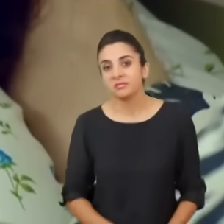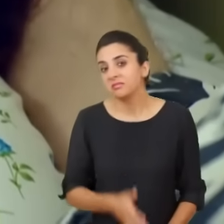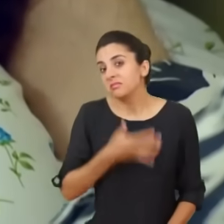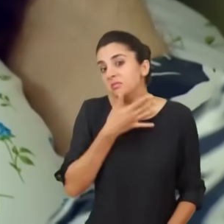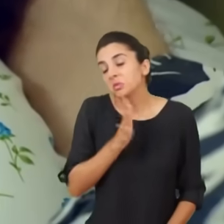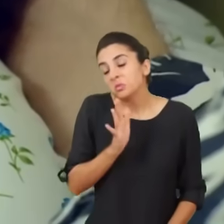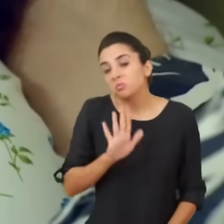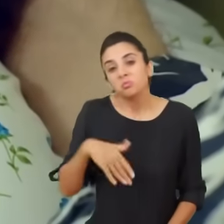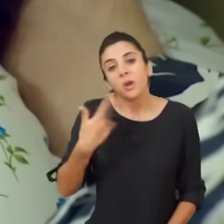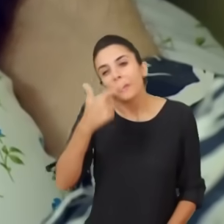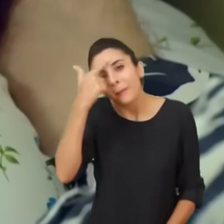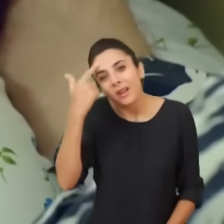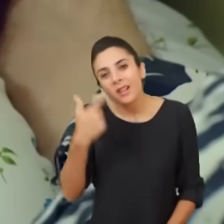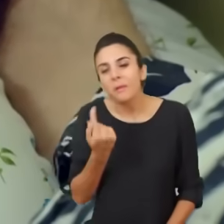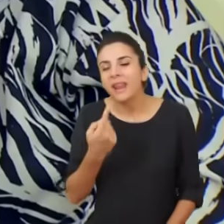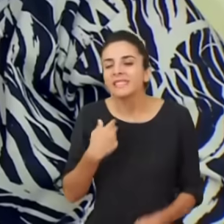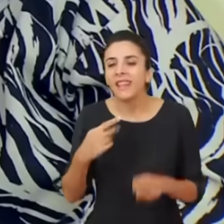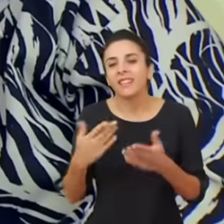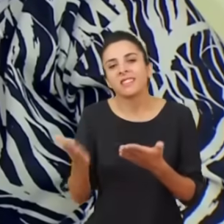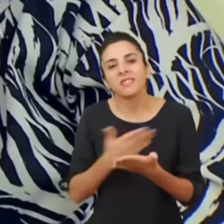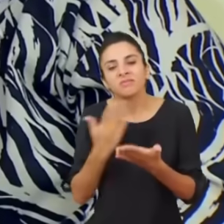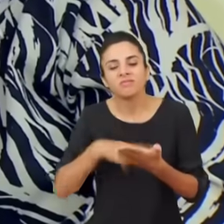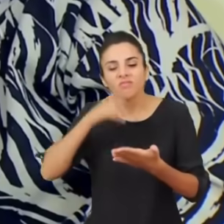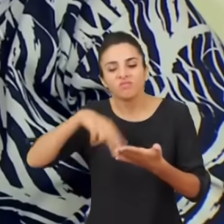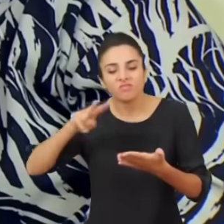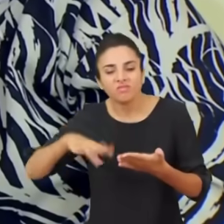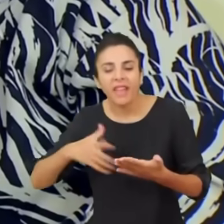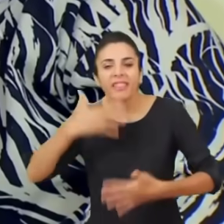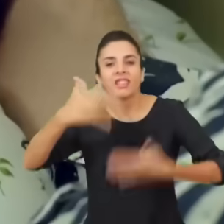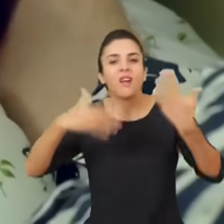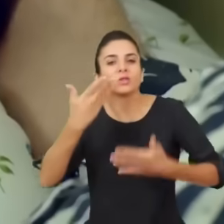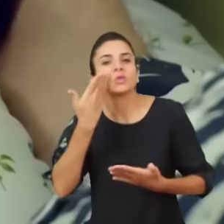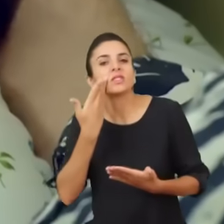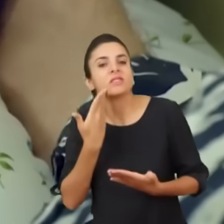Bilmem, sonra belki biraz dergi okurum. Biraz televizyon izlerim falan.